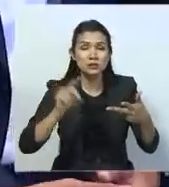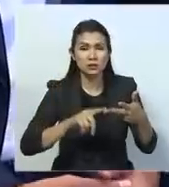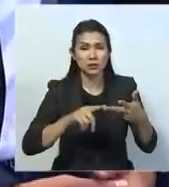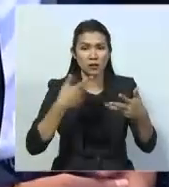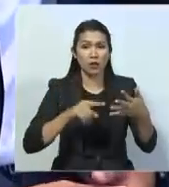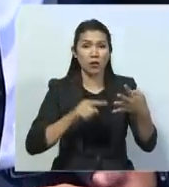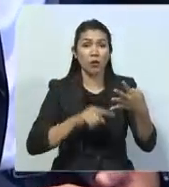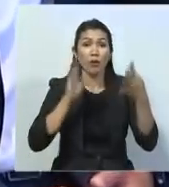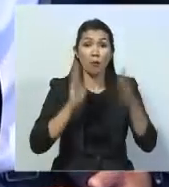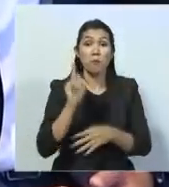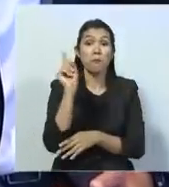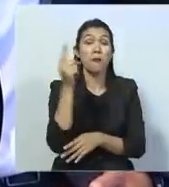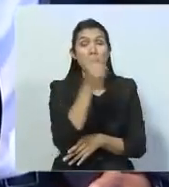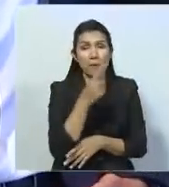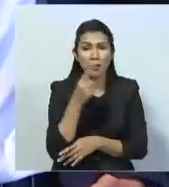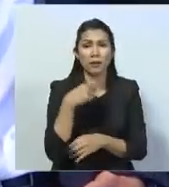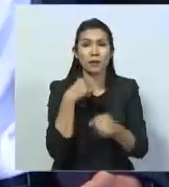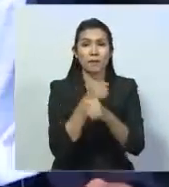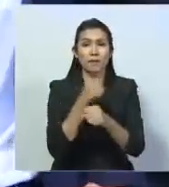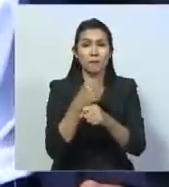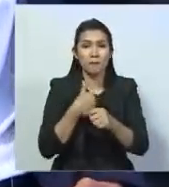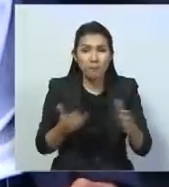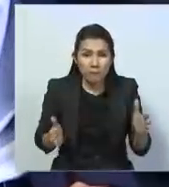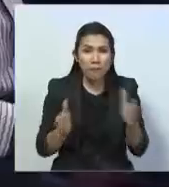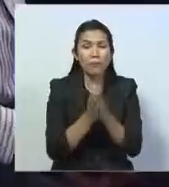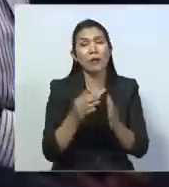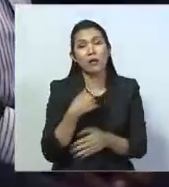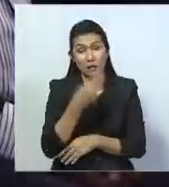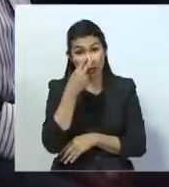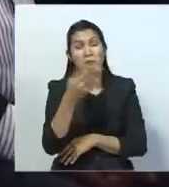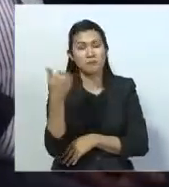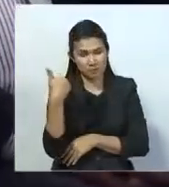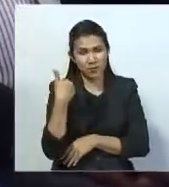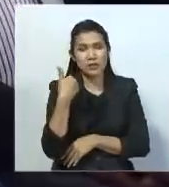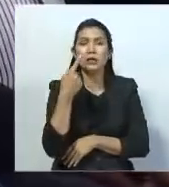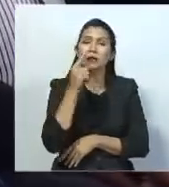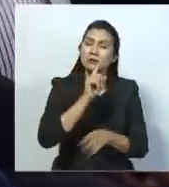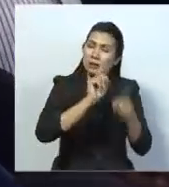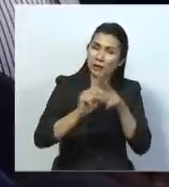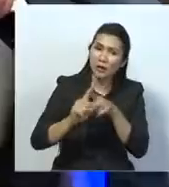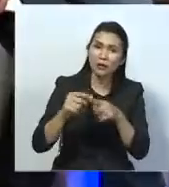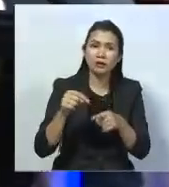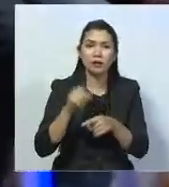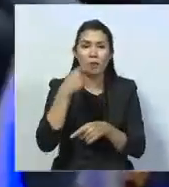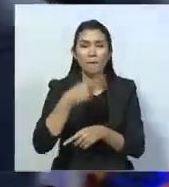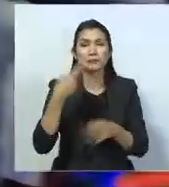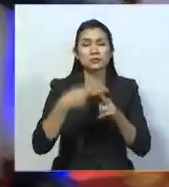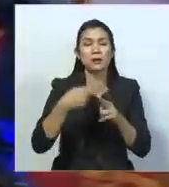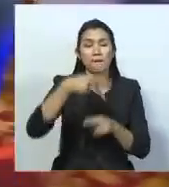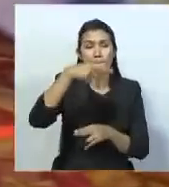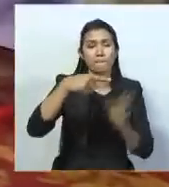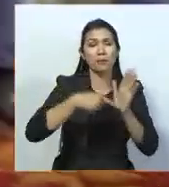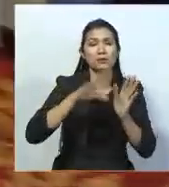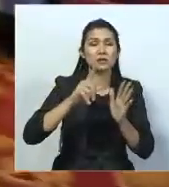คนรุ่นใหม่ที่มาร่วมการทำงานกับพรรคอาจจะเคยเห็นบทบาทในบทบาทอื่นๆไม่ว่าจะเป็นนายพัชระนฤทธ